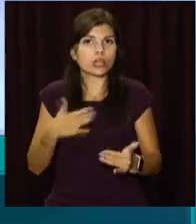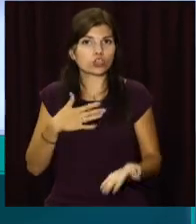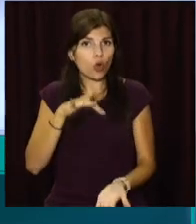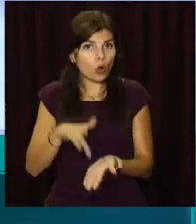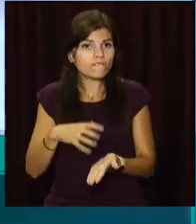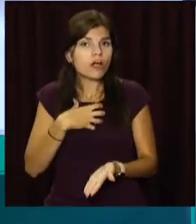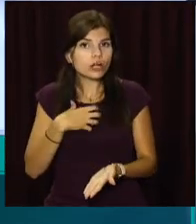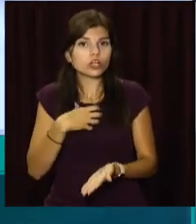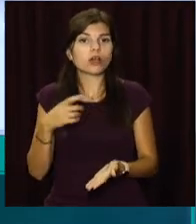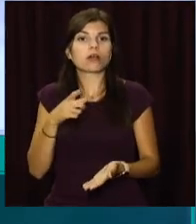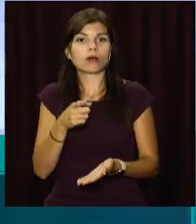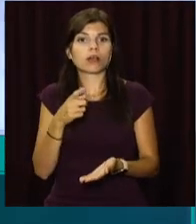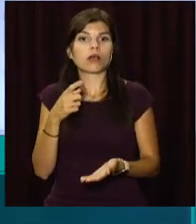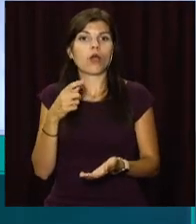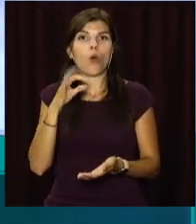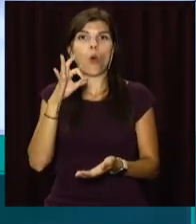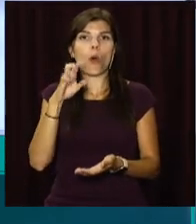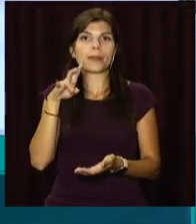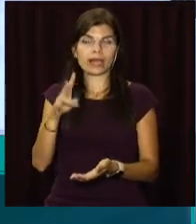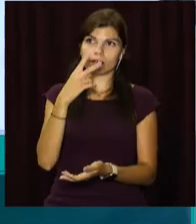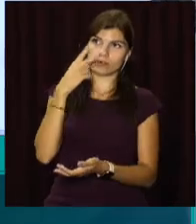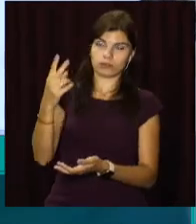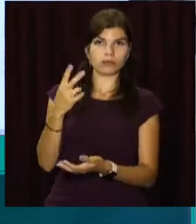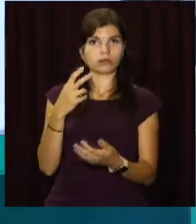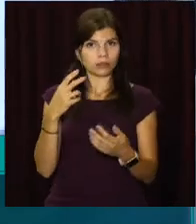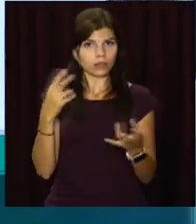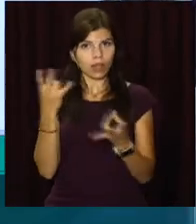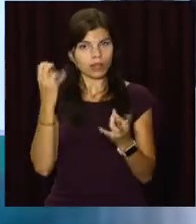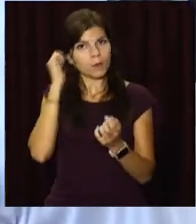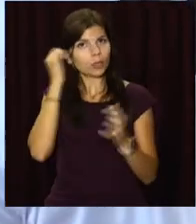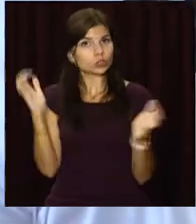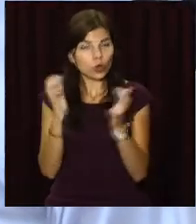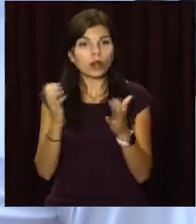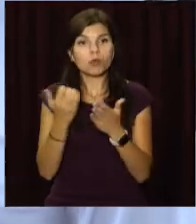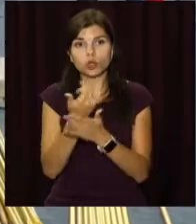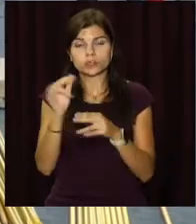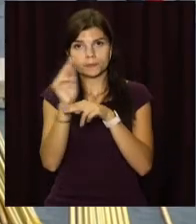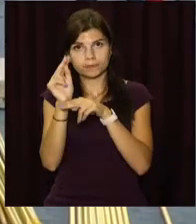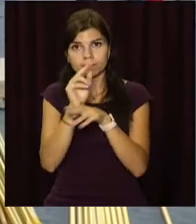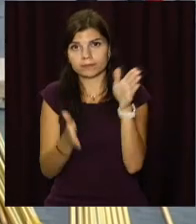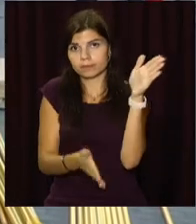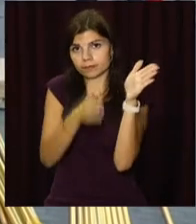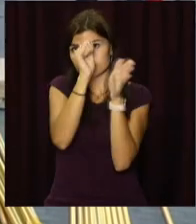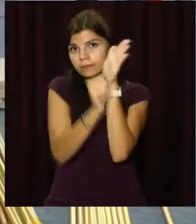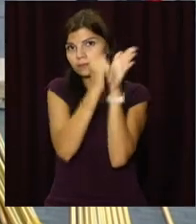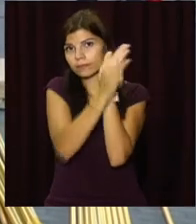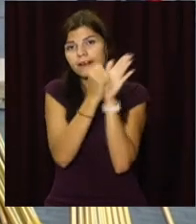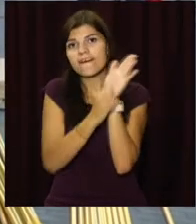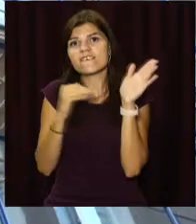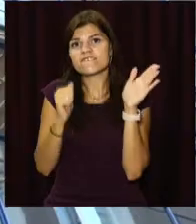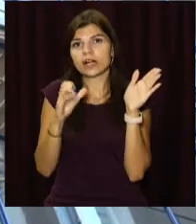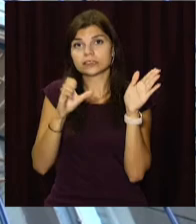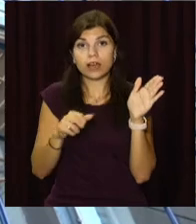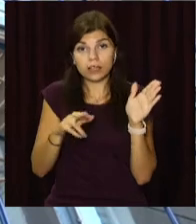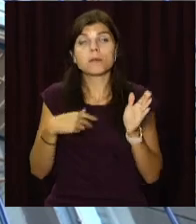нашого міста, які формують облік нашого міста. Сьогоднішнього дня вже тут розставлені ліса. Ми приступаємо до роботи і плануємо закінчити